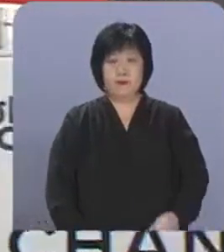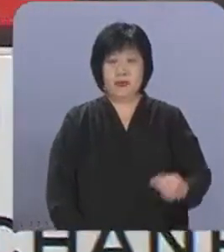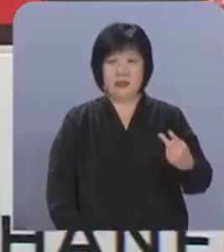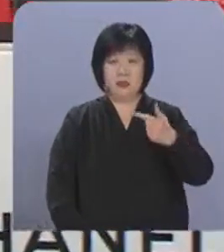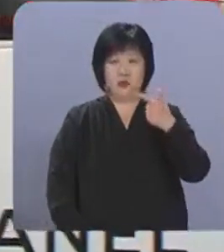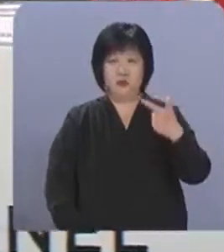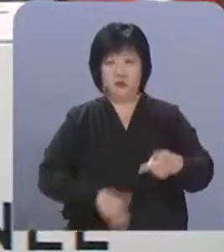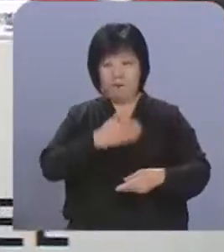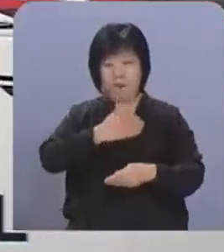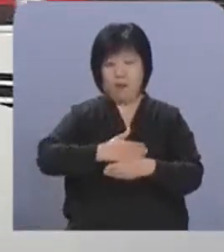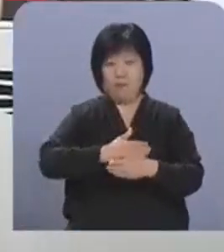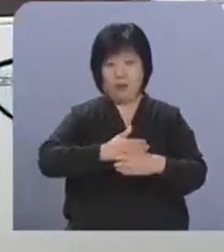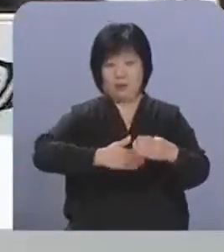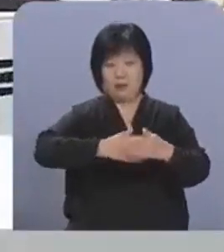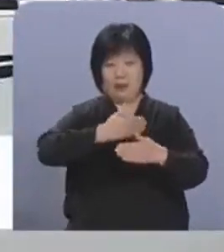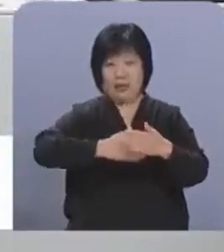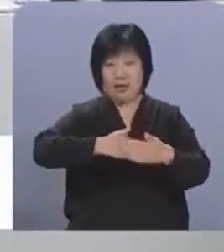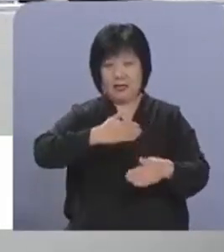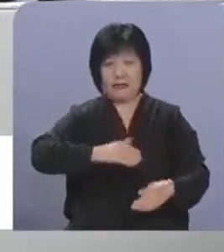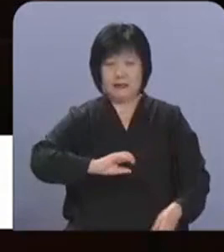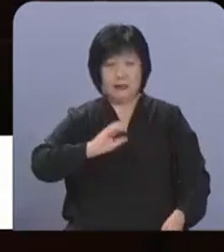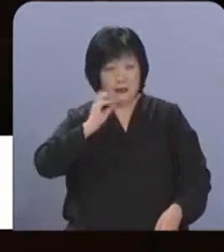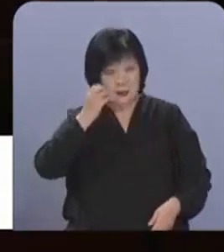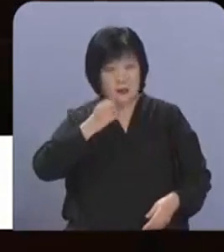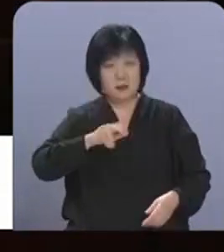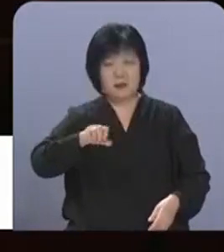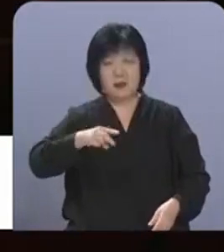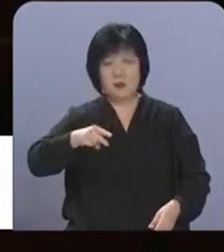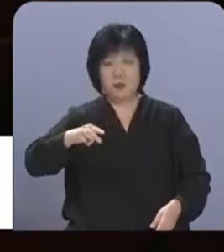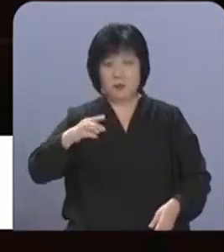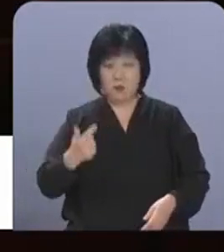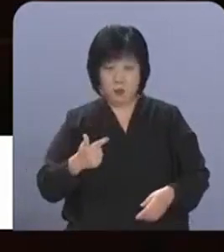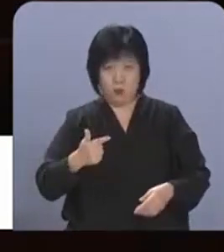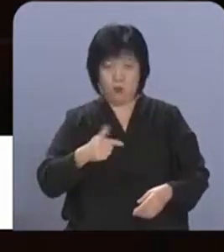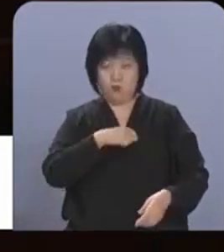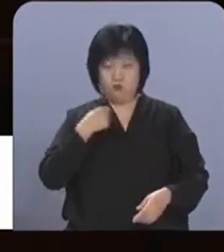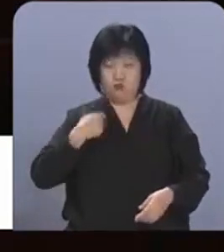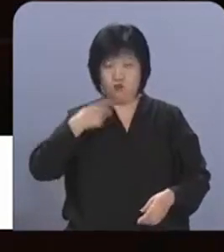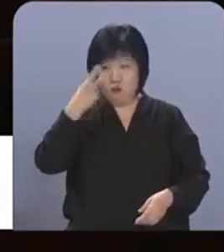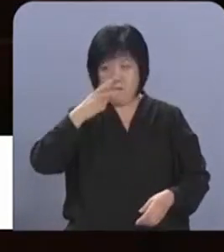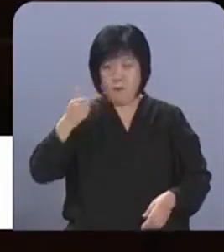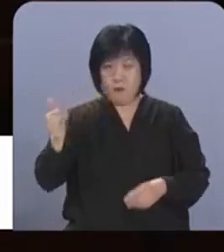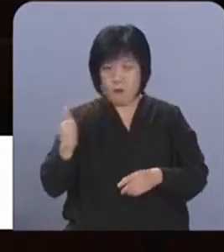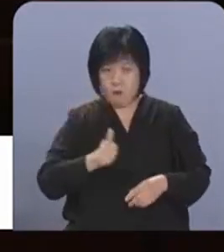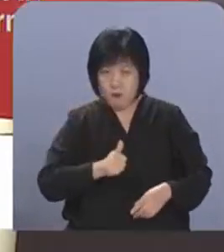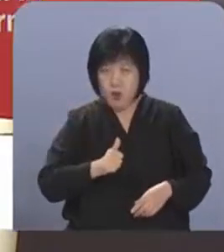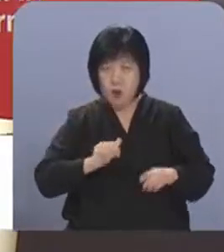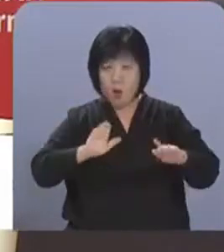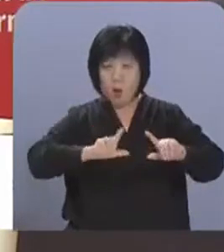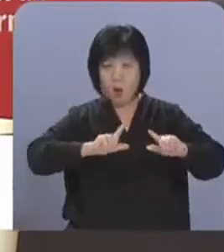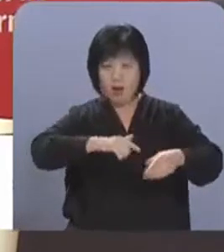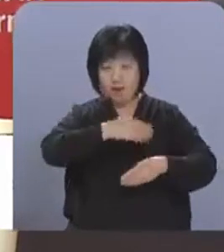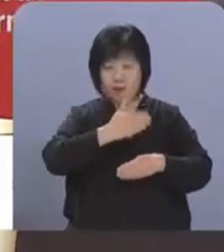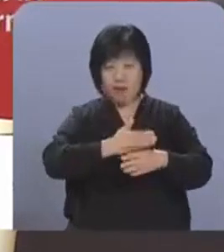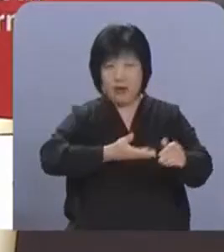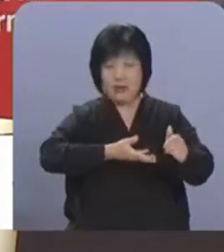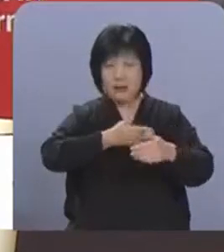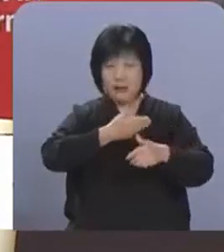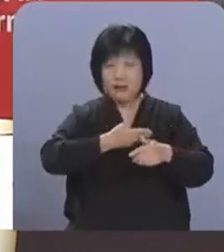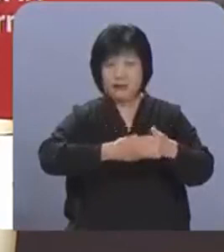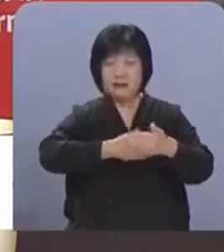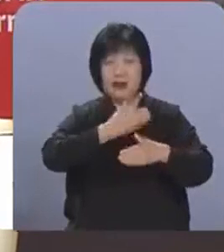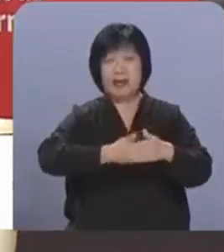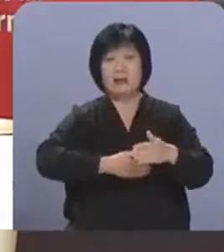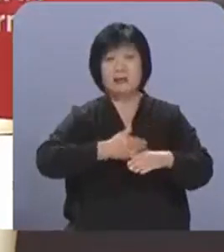2006년 폐막작 크레이지 스톤으로 부산을 찾았던 닝하오 감독. 이번엔 폐막작 영화의 황제와 함께 17년 만에 다시